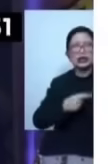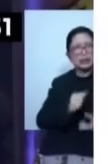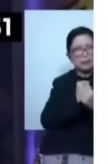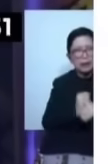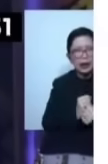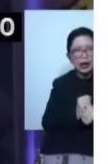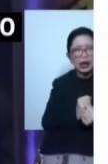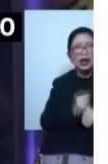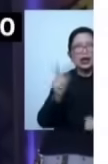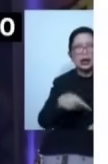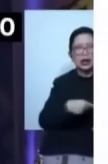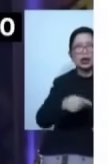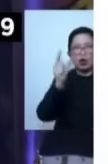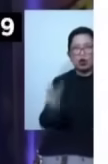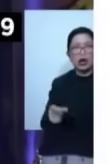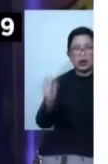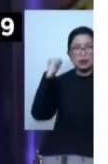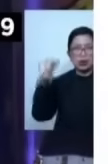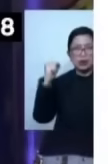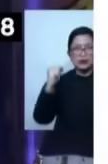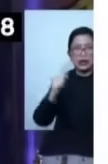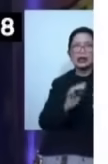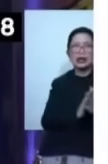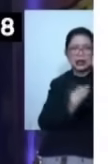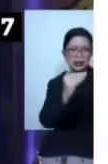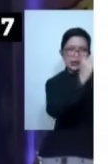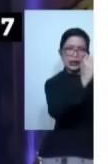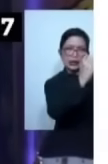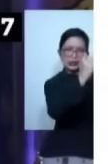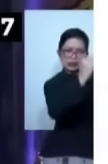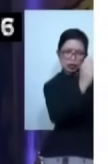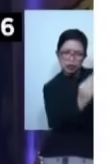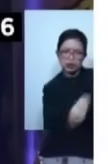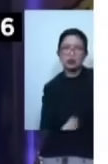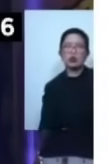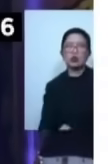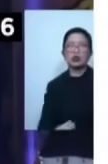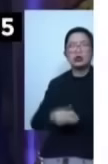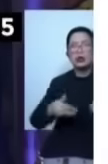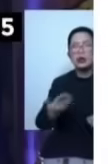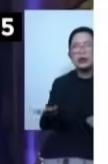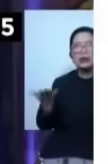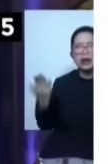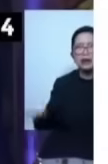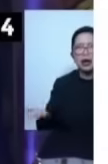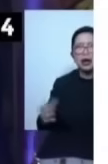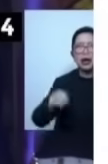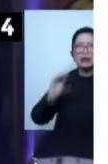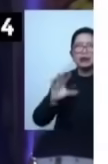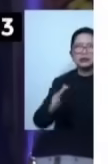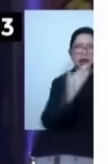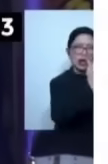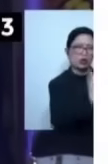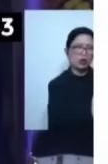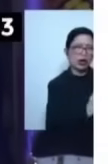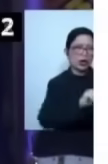langsung yang dihadiri langsung oleh capres nomor 1 jagoan mereka Anis Baswedan tadi